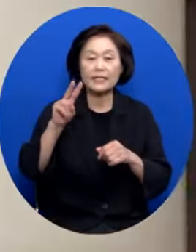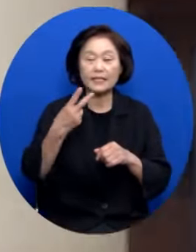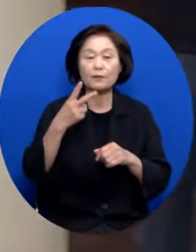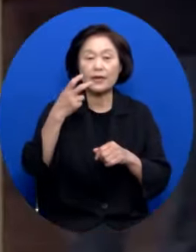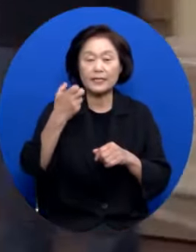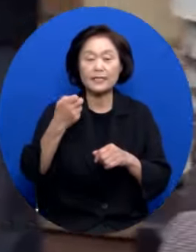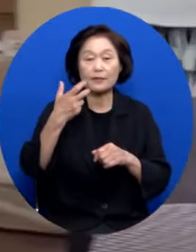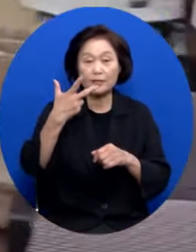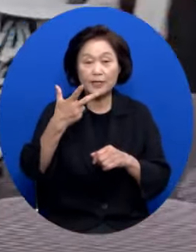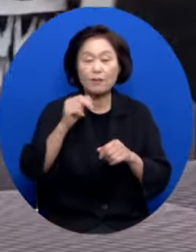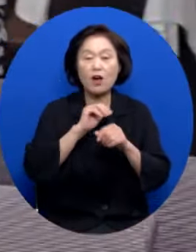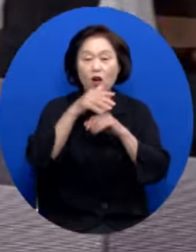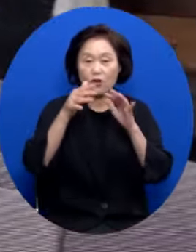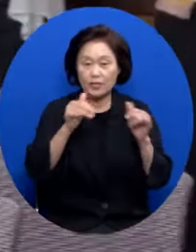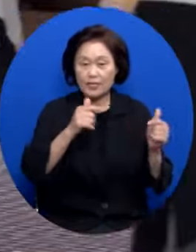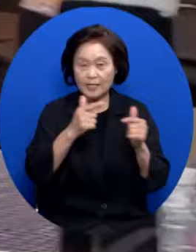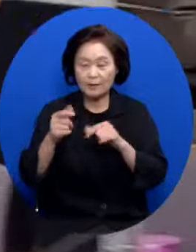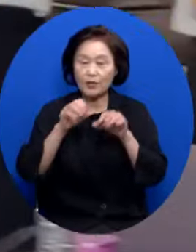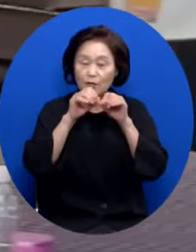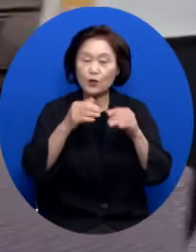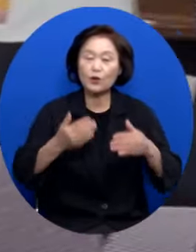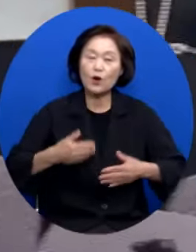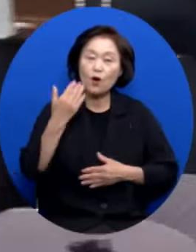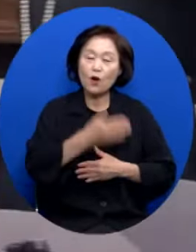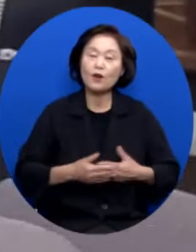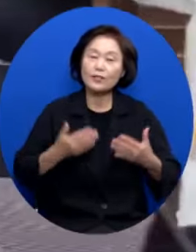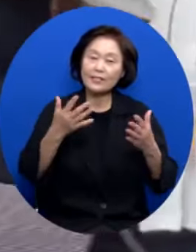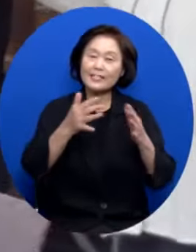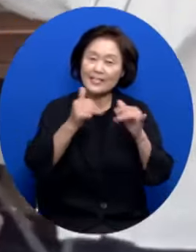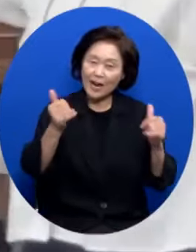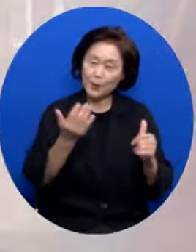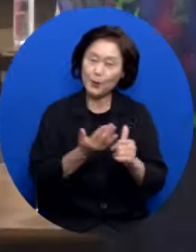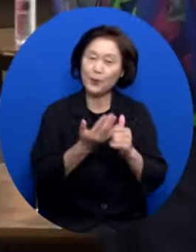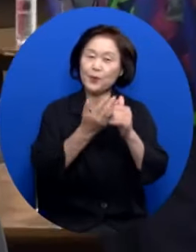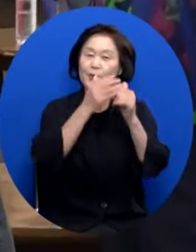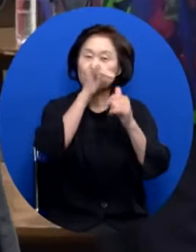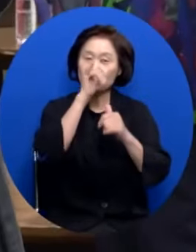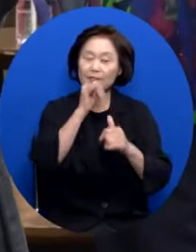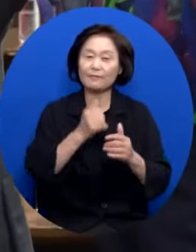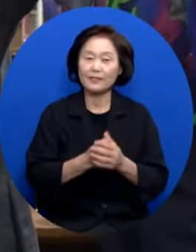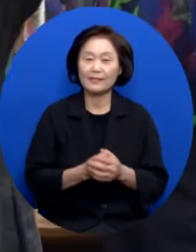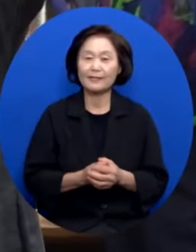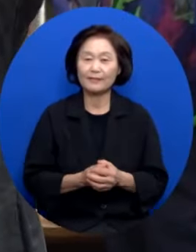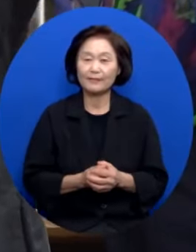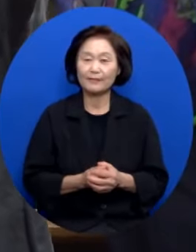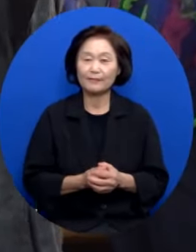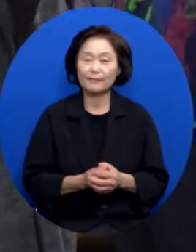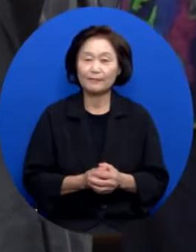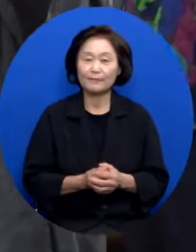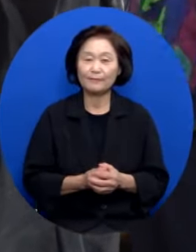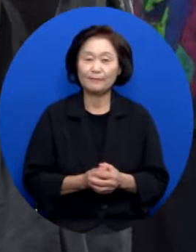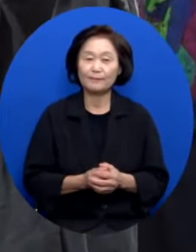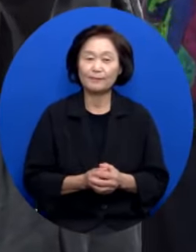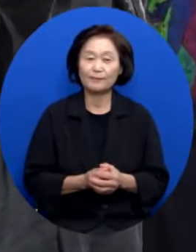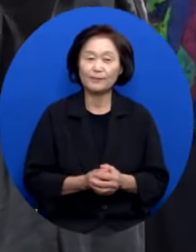2,277명의 디아스포라들을 선교 헌신자로 세워왔습니다. CTS 뉴스 최대진입니다.